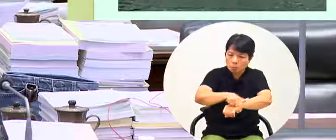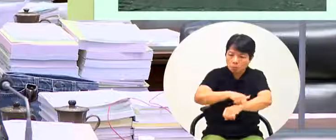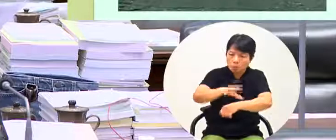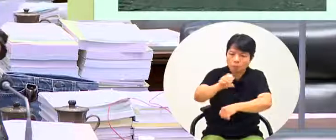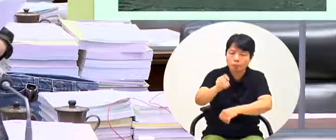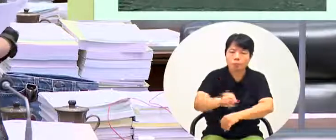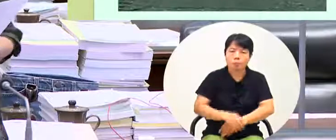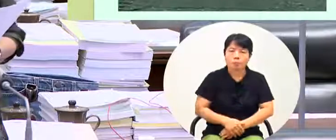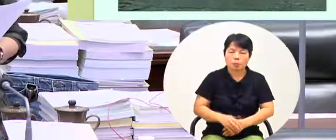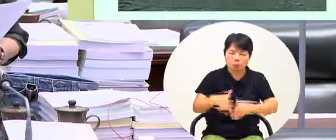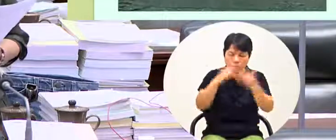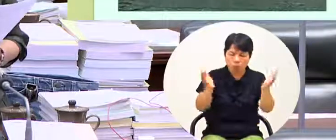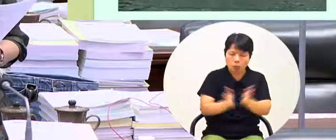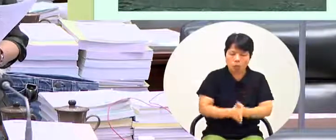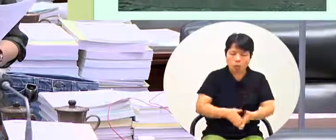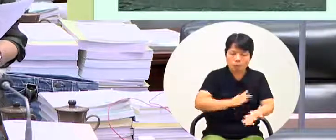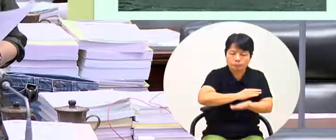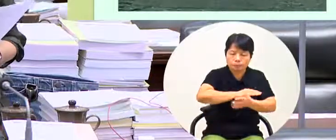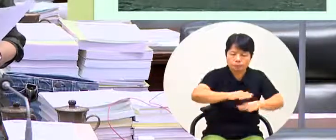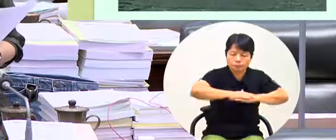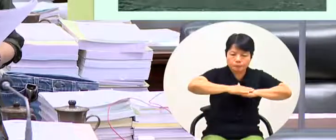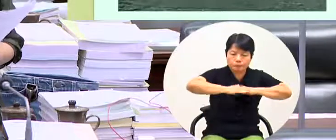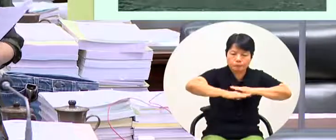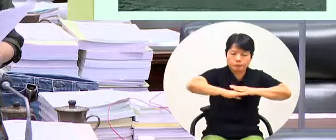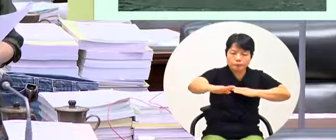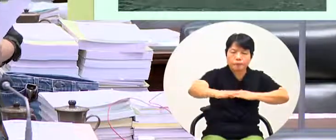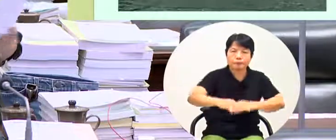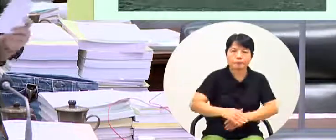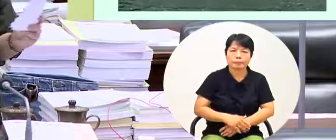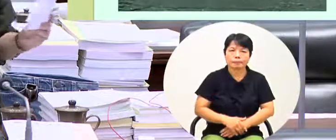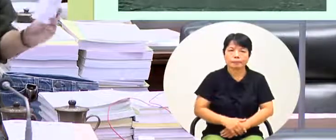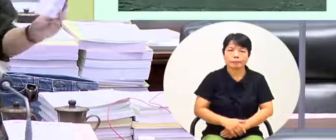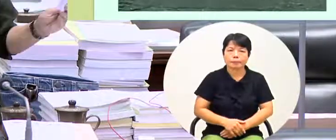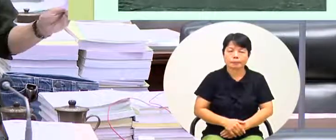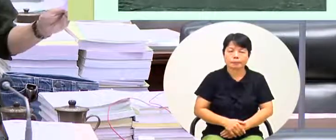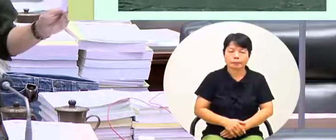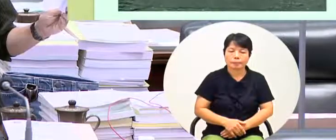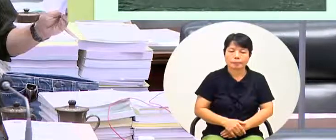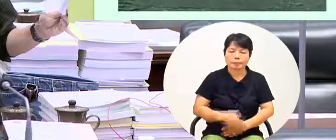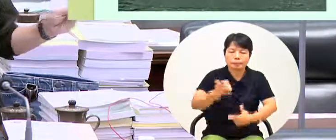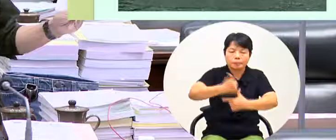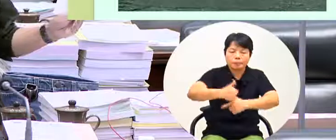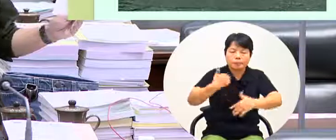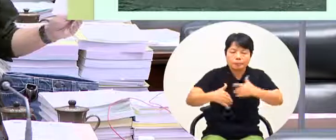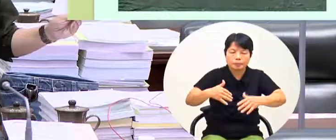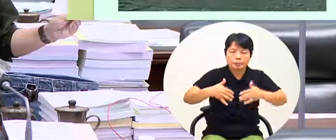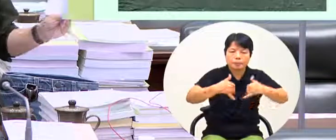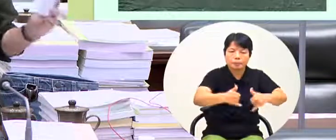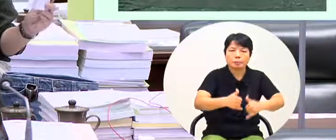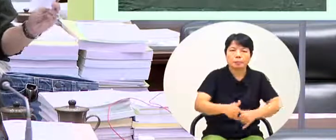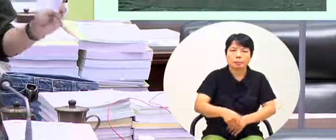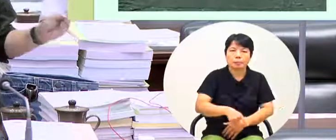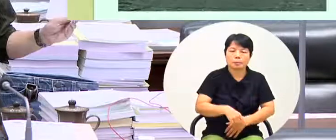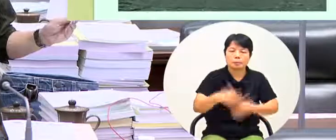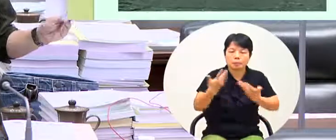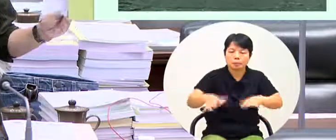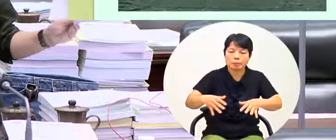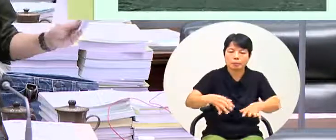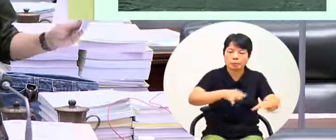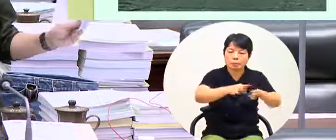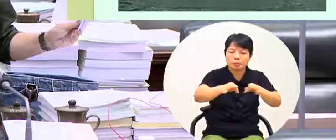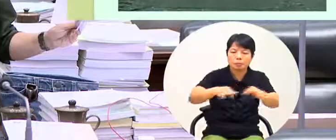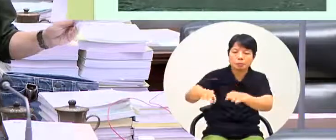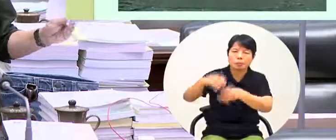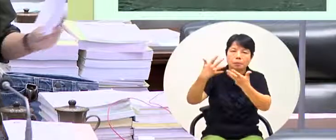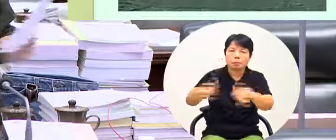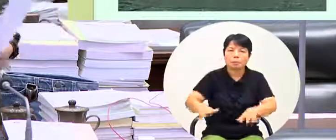有我们建新路那条路是很多店铺的，那个路也是非常老旧